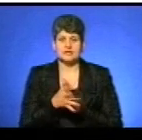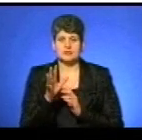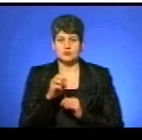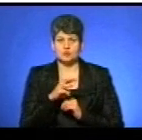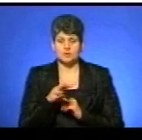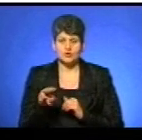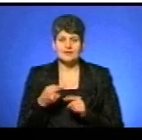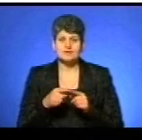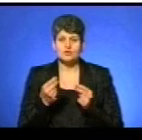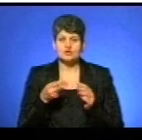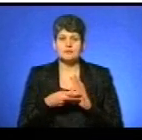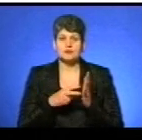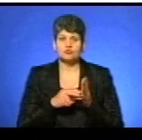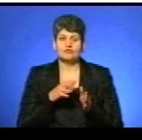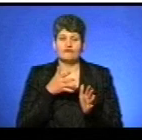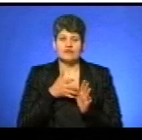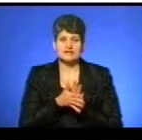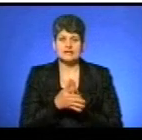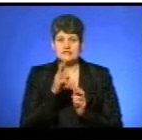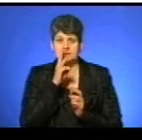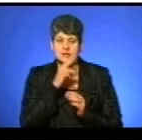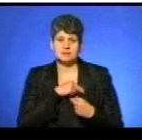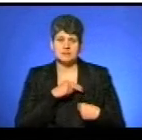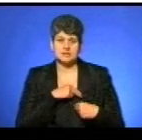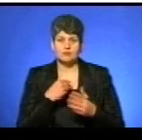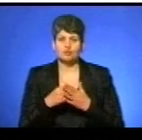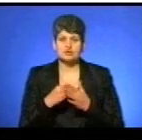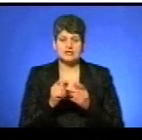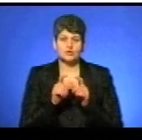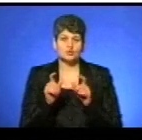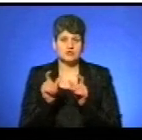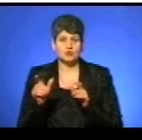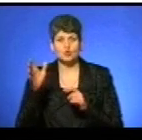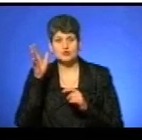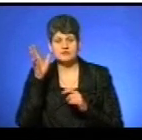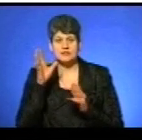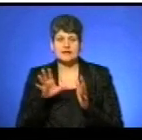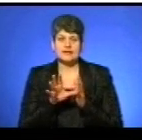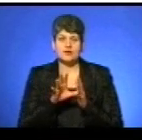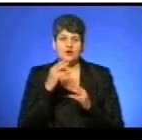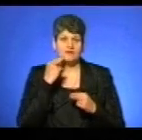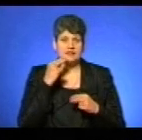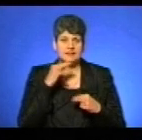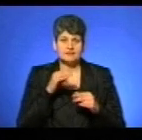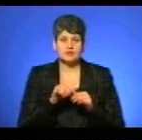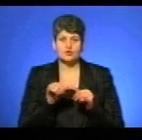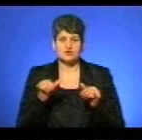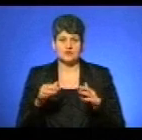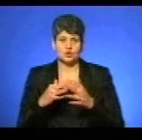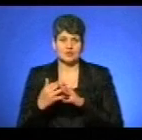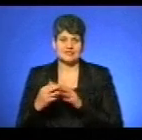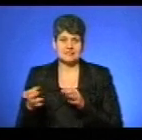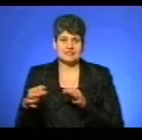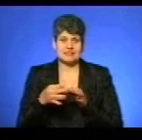мільйонів. Ці гроші планують витратити на зарплати працівників бюджетних установ, освіту, енергоефективність і розвиток сіл,